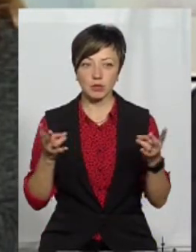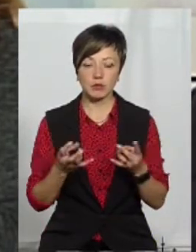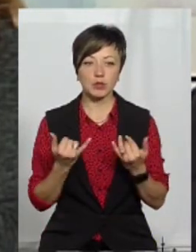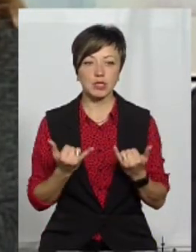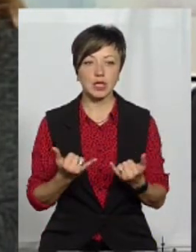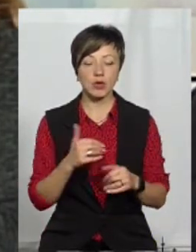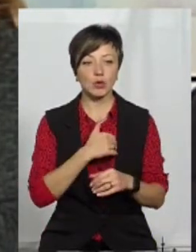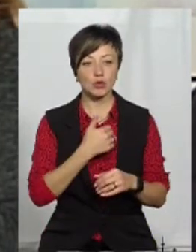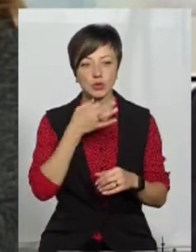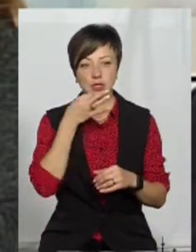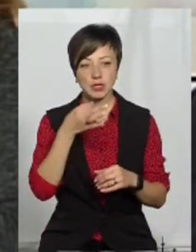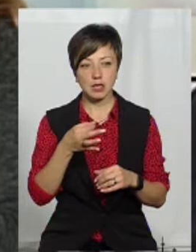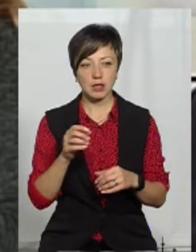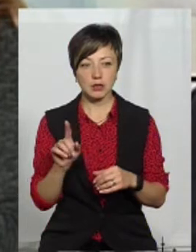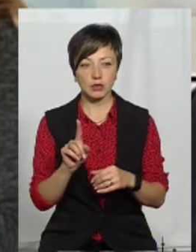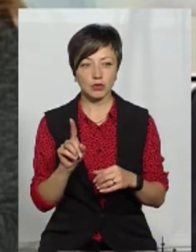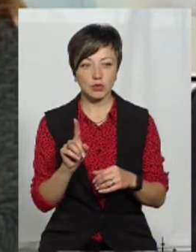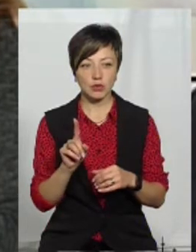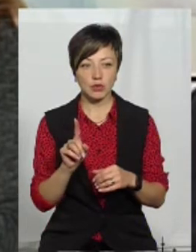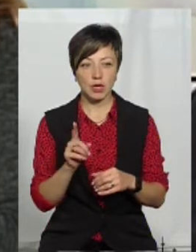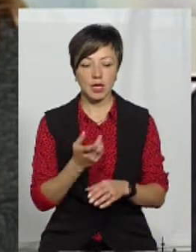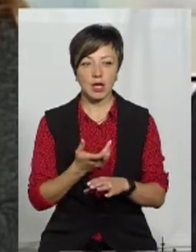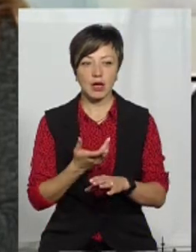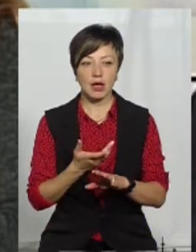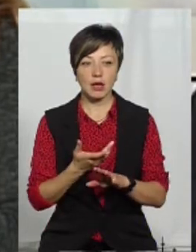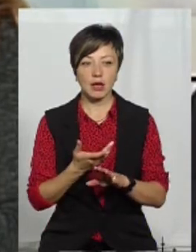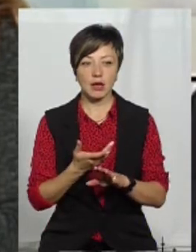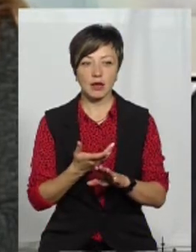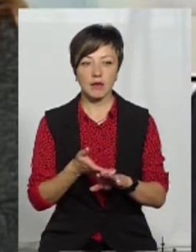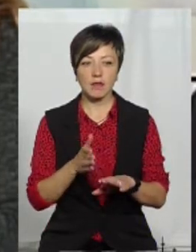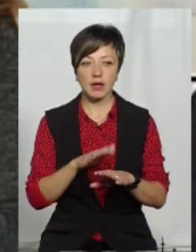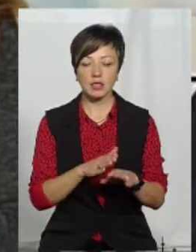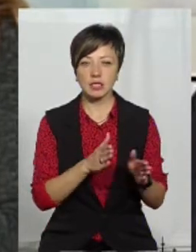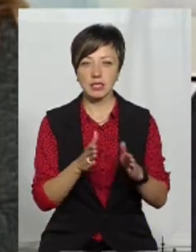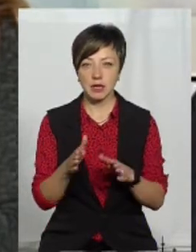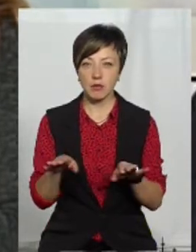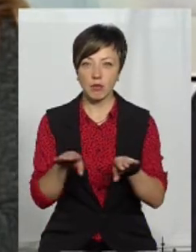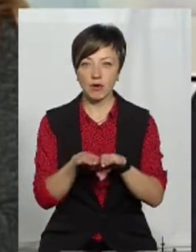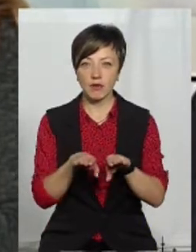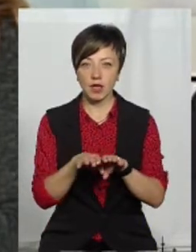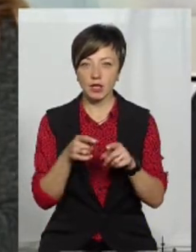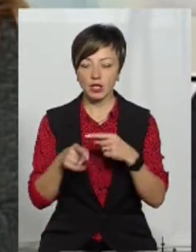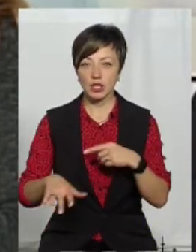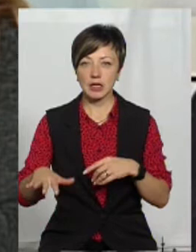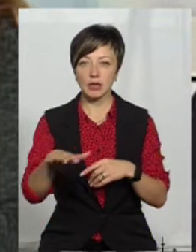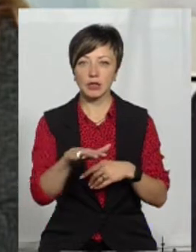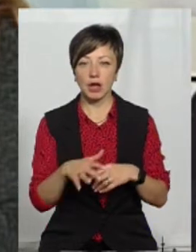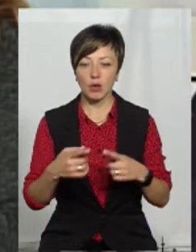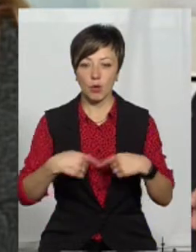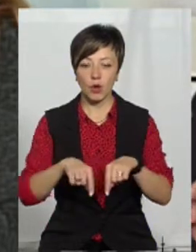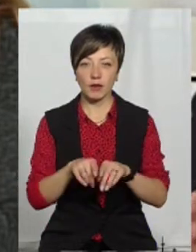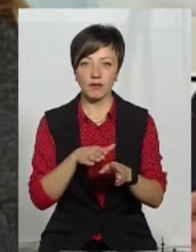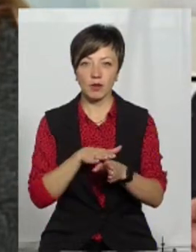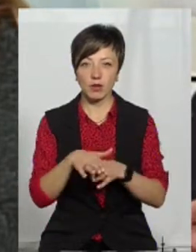Зараз. Хочу сказати, що саме в вашій системі на рівні, наприклад, якщо хочете порівняти інші територіальні органи виконавчої